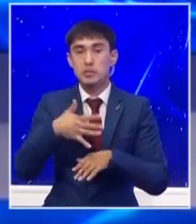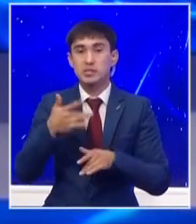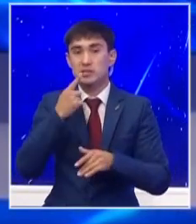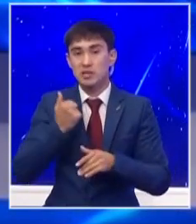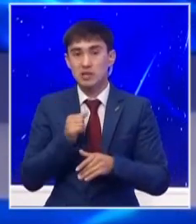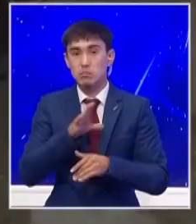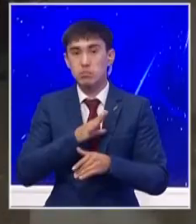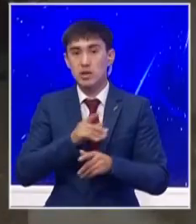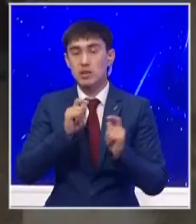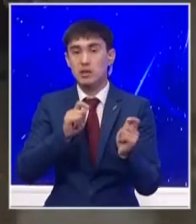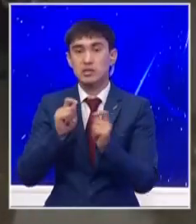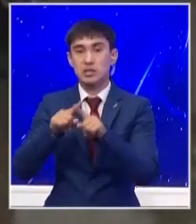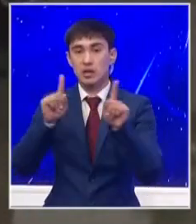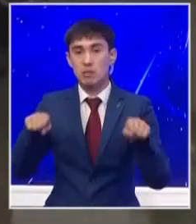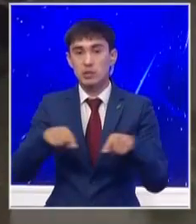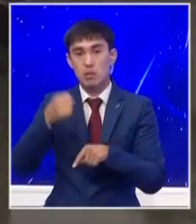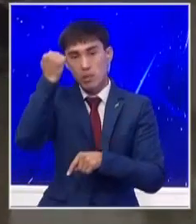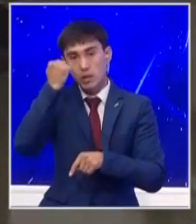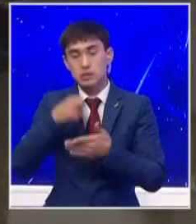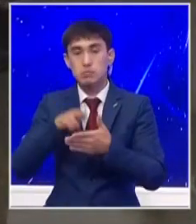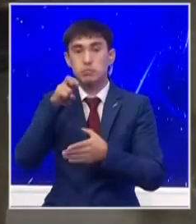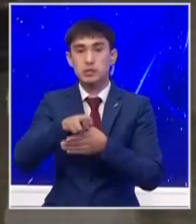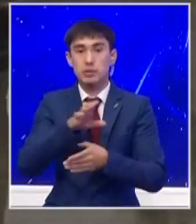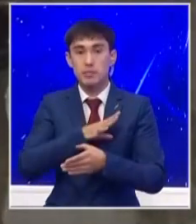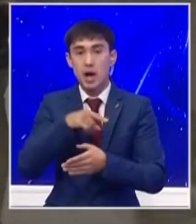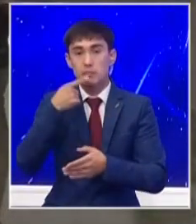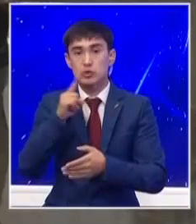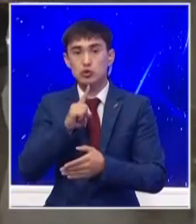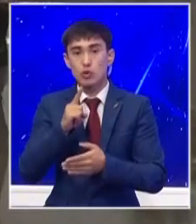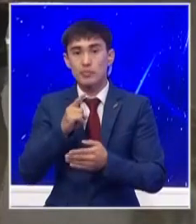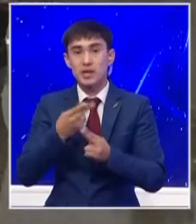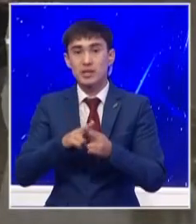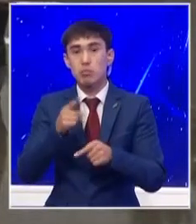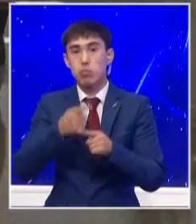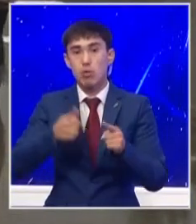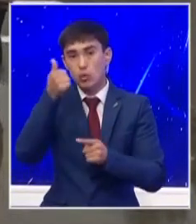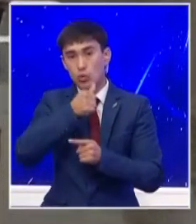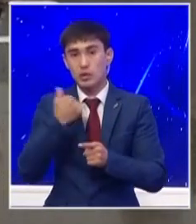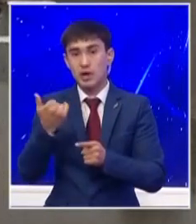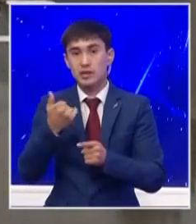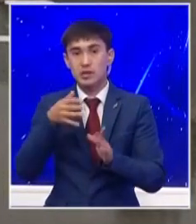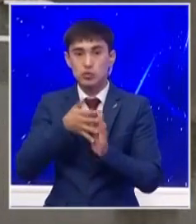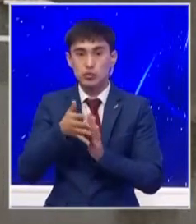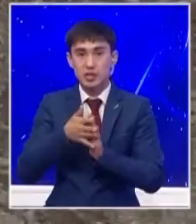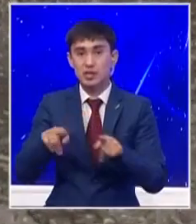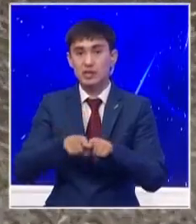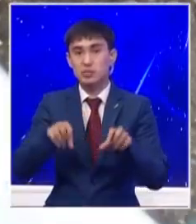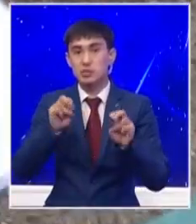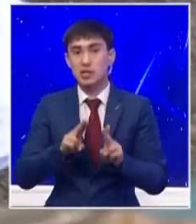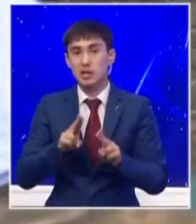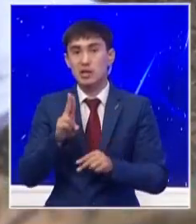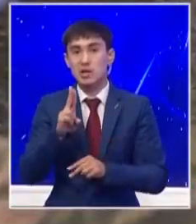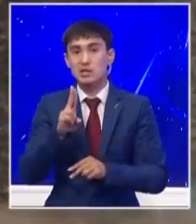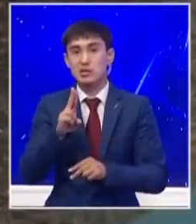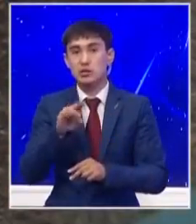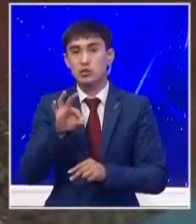50 солдат были награждены грамотами и благодарственными письмами. Стоит отметить, что за полгода они освоили такие специальности,